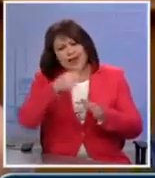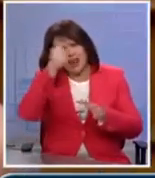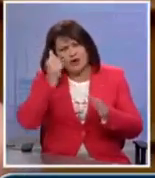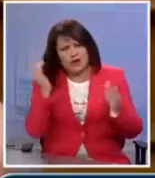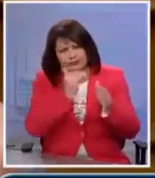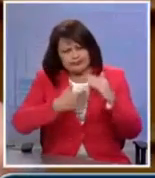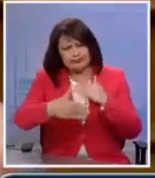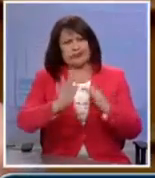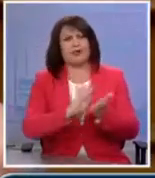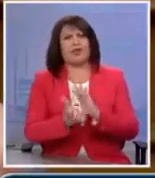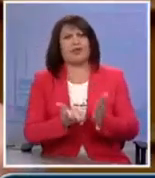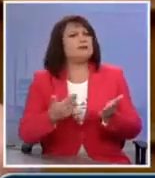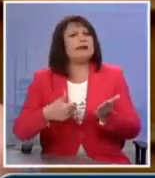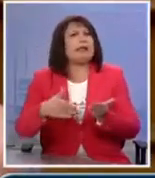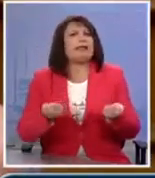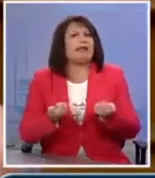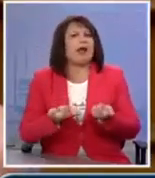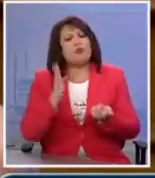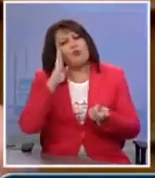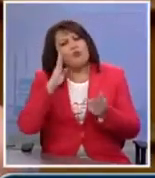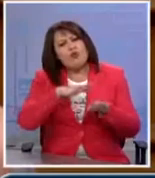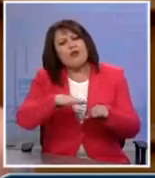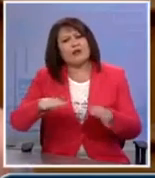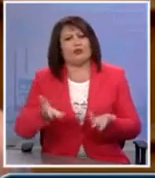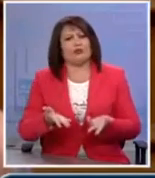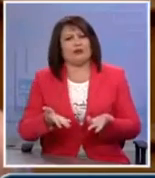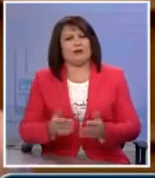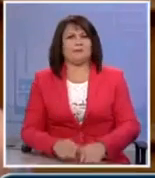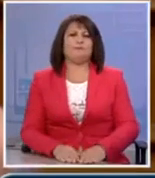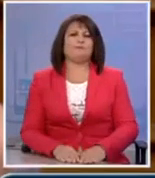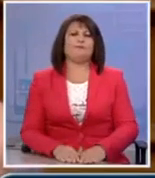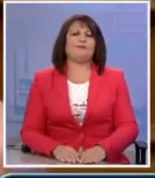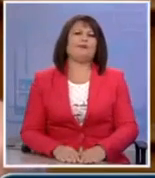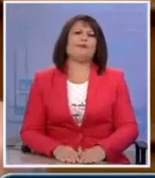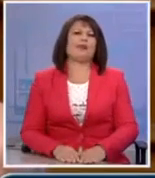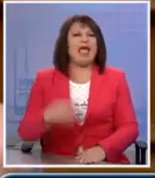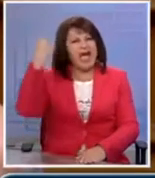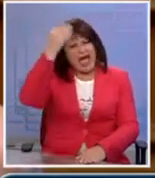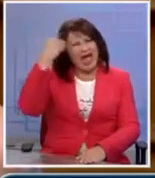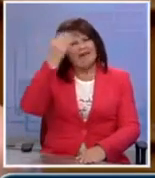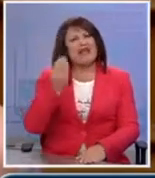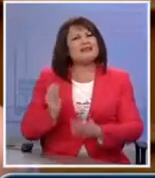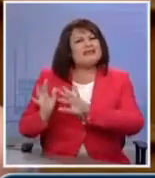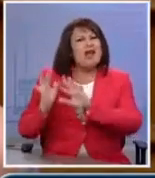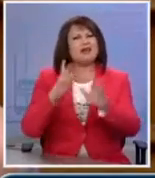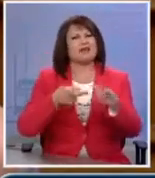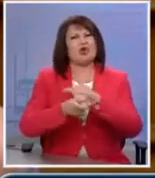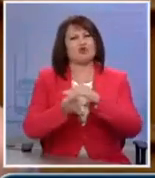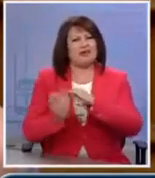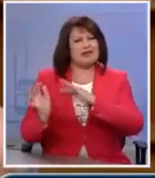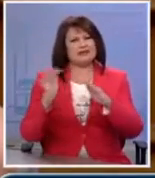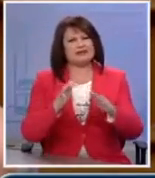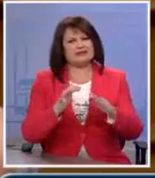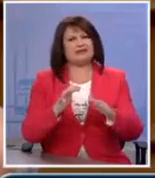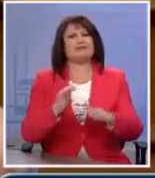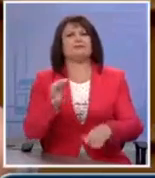περάσει. Στο πεδίο του Άρεως, λοιπόν, έχουν εδώ και μερικές μέρες καταλύσει Αυγανοί πρόσφυγες, προερχόμενοι κυρίως από το νησί